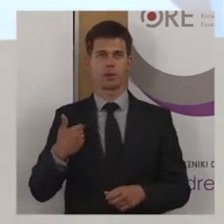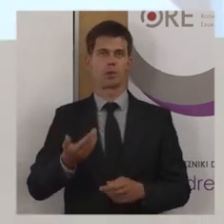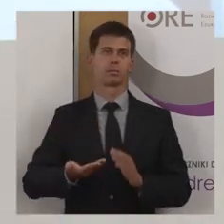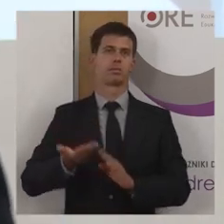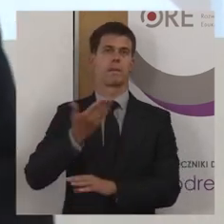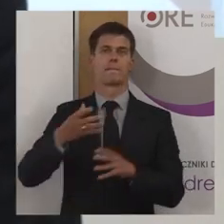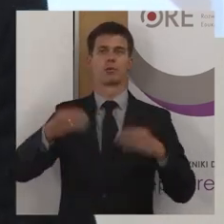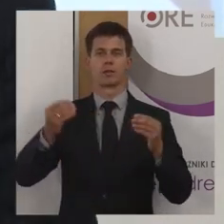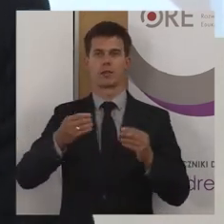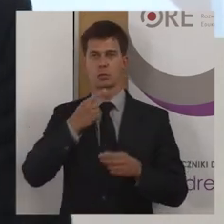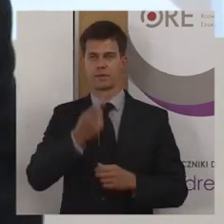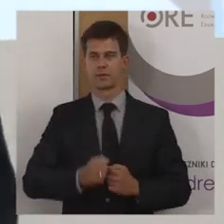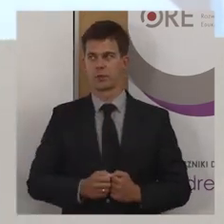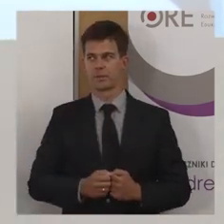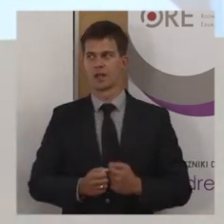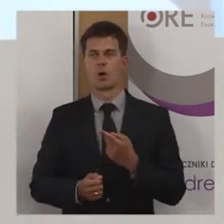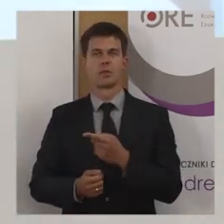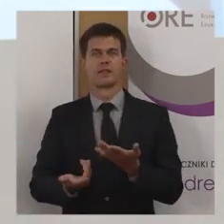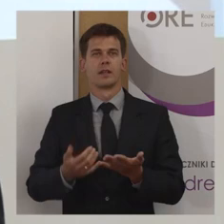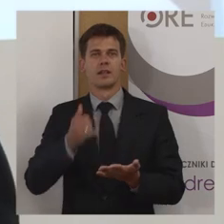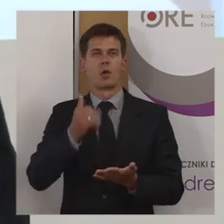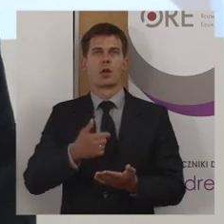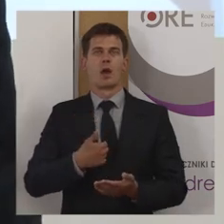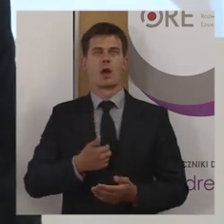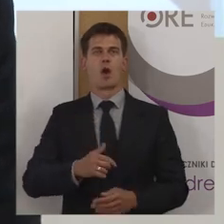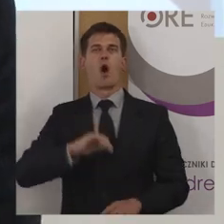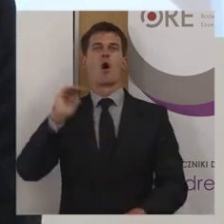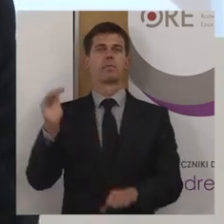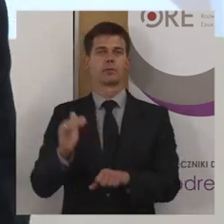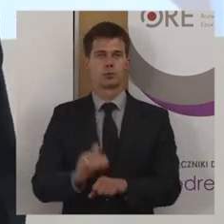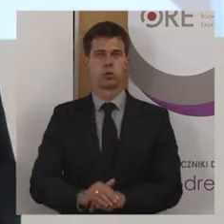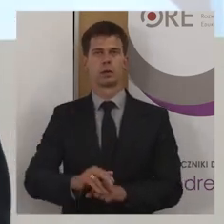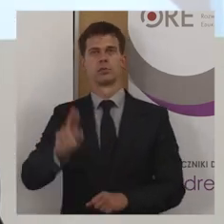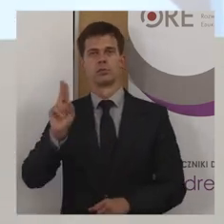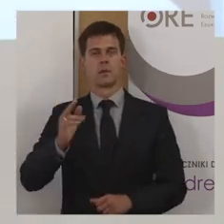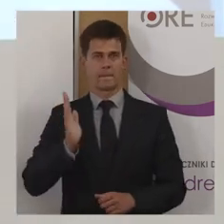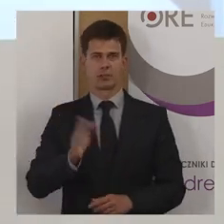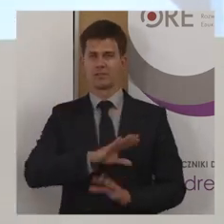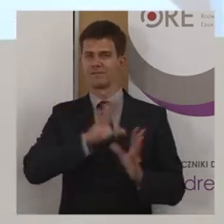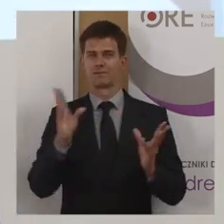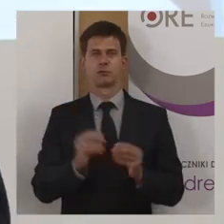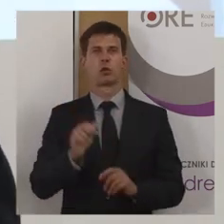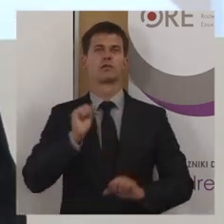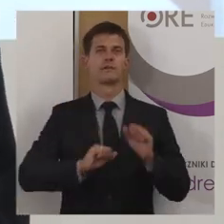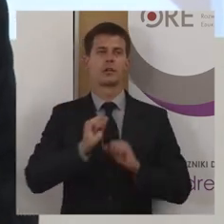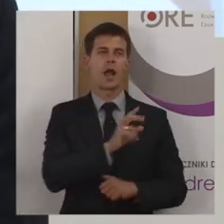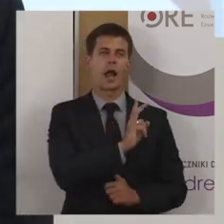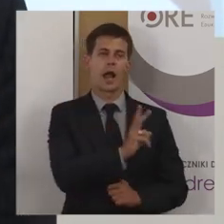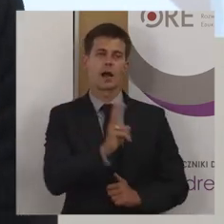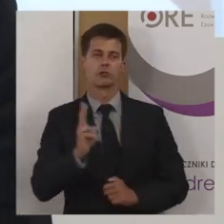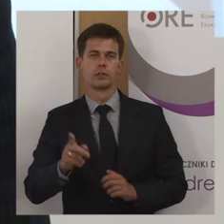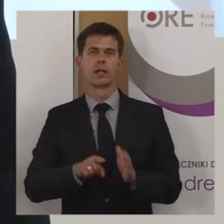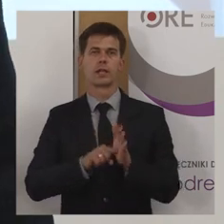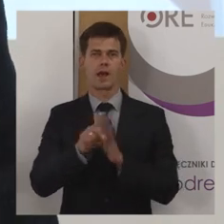na początku. Oczywiście, ja nie mogę z ręką na sercu powiedzieć, że każde jedno ćwiczenie, których będzie kilka tysięcy, jeśli nie kilkanaście